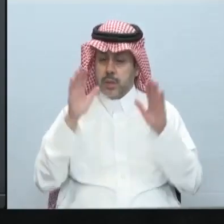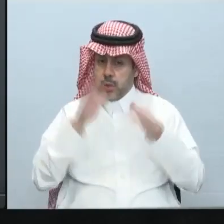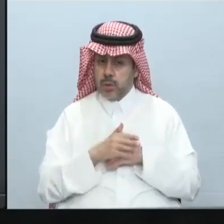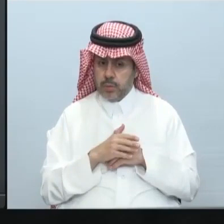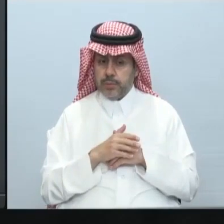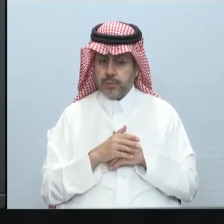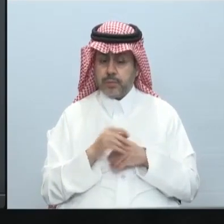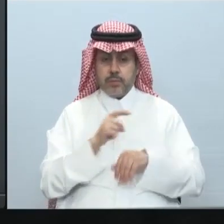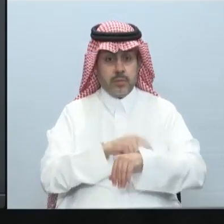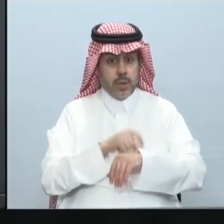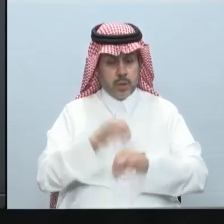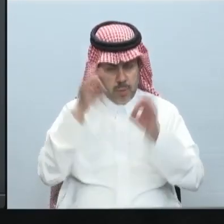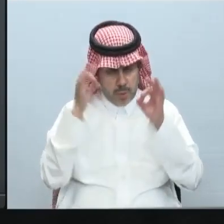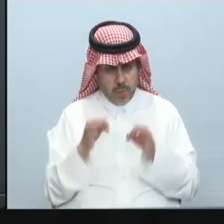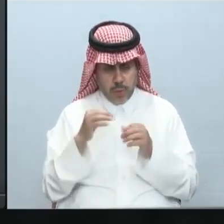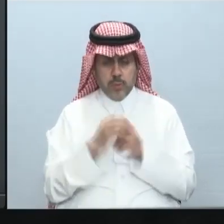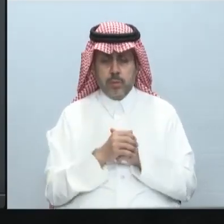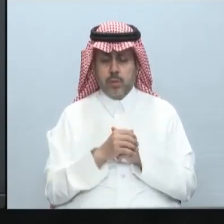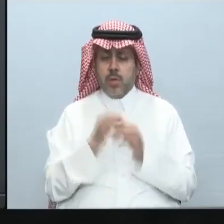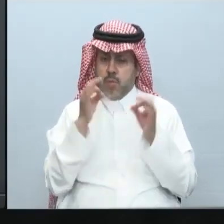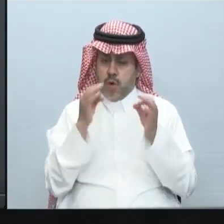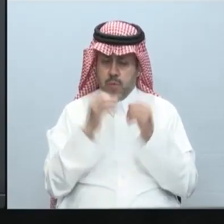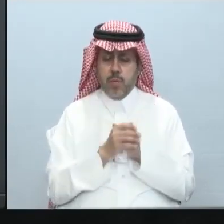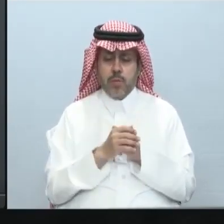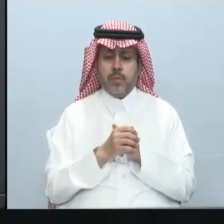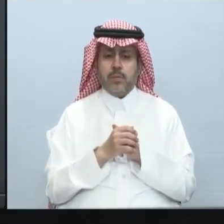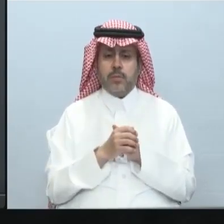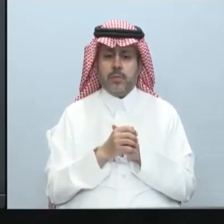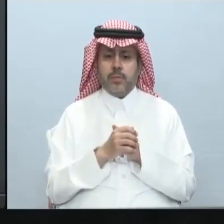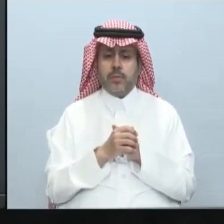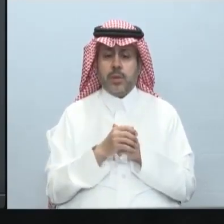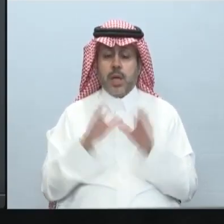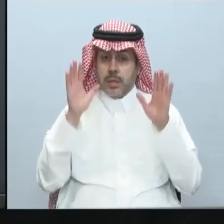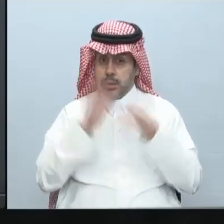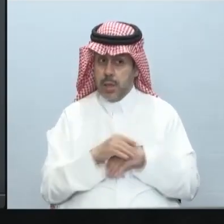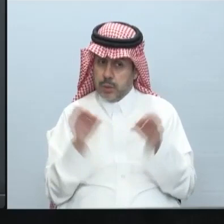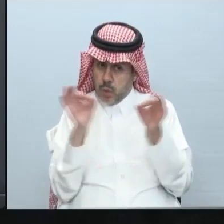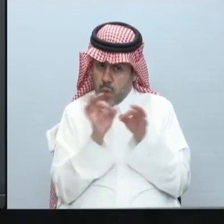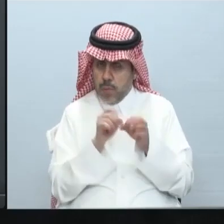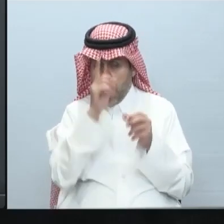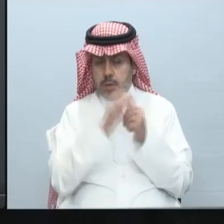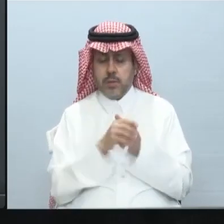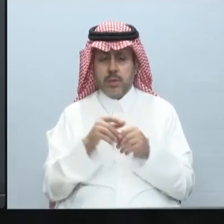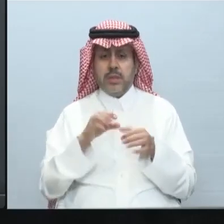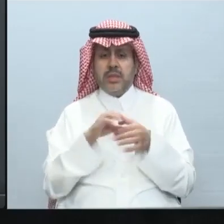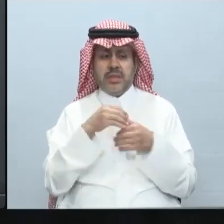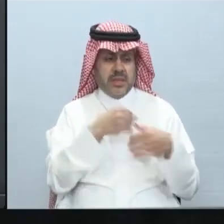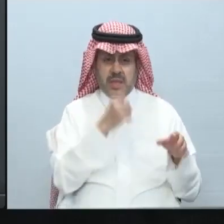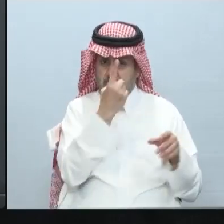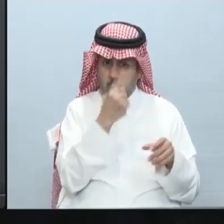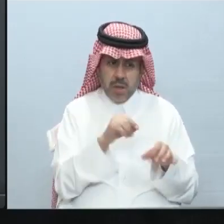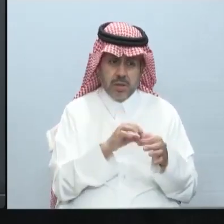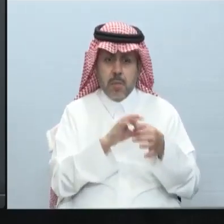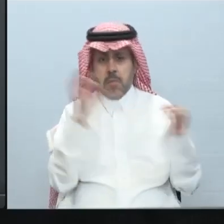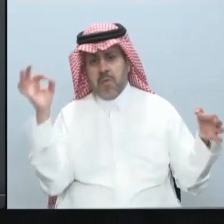ولا ولا صلاه واحده فهذا خطير امر خطير يبعد الانسان من الاسلام وينقله للكفر في من خلال